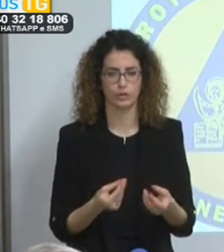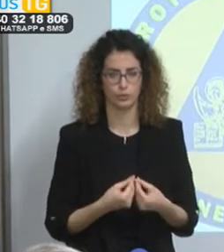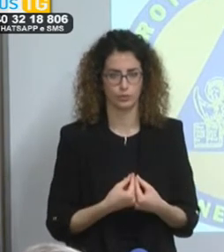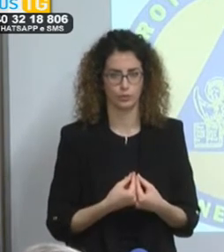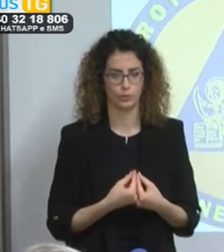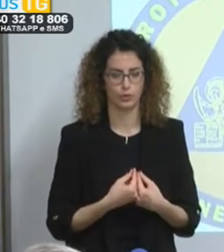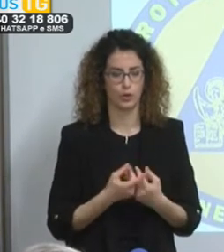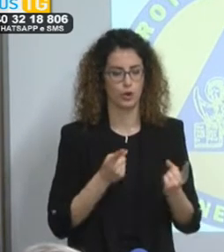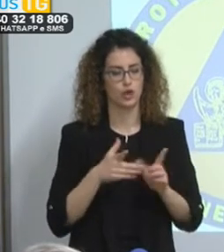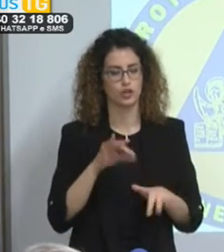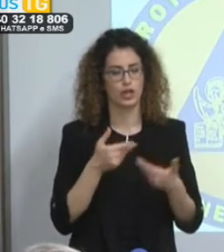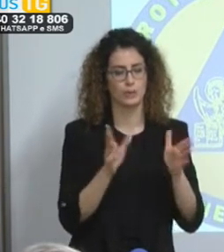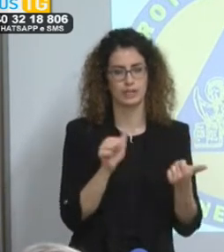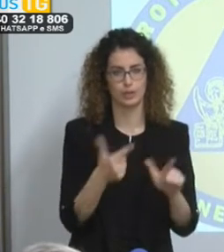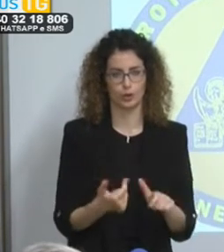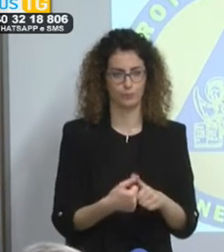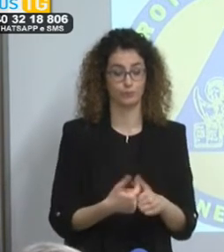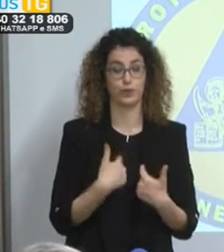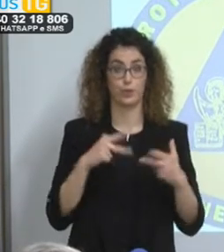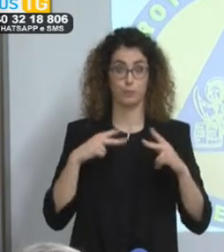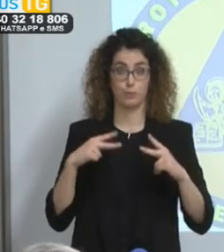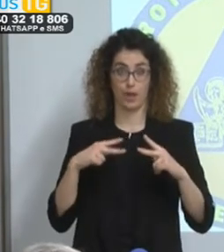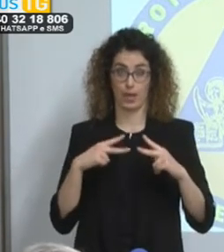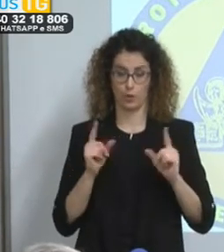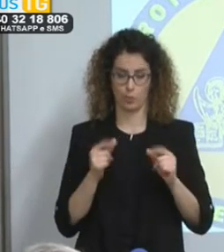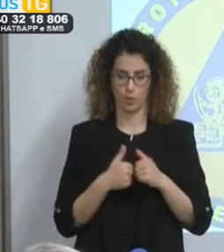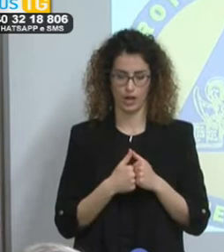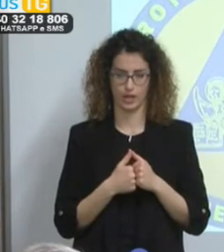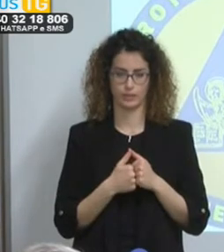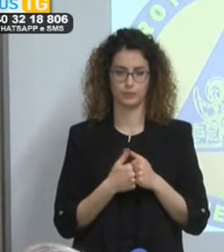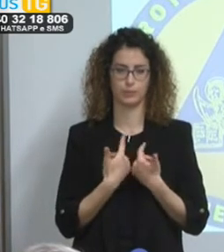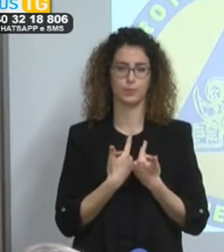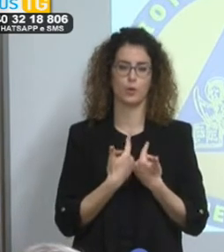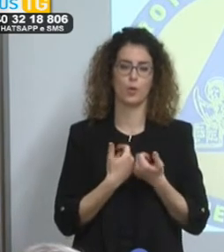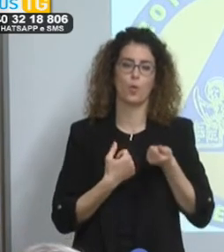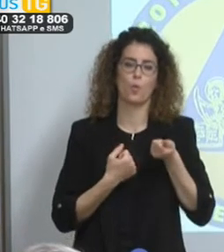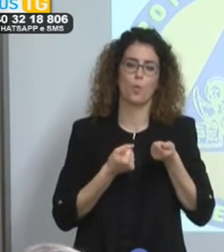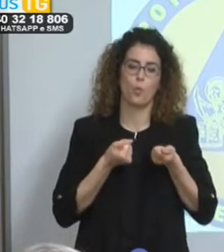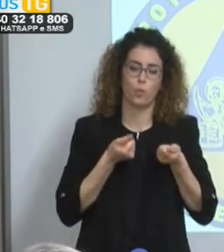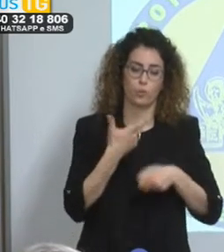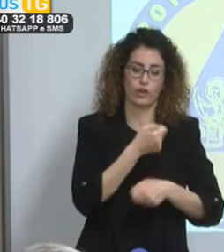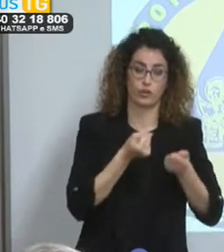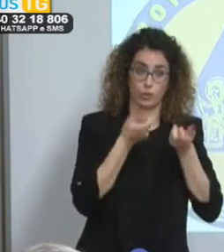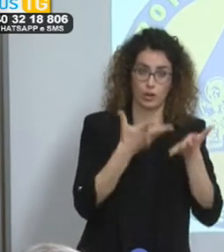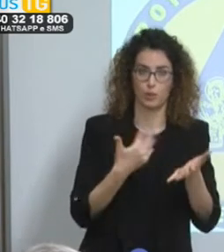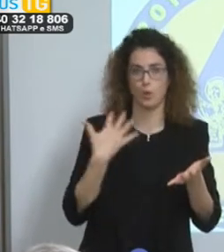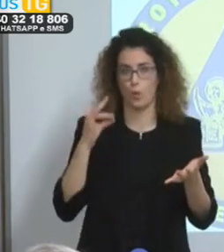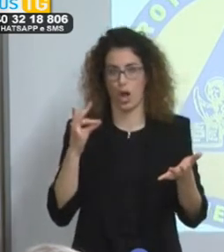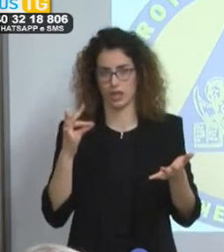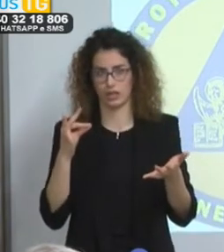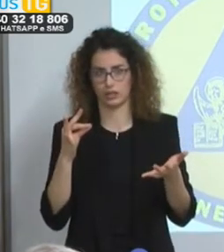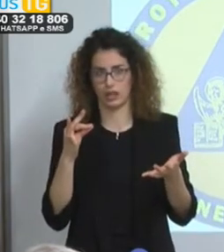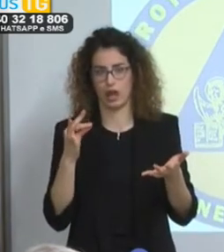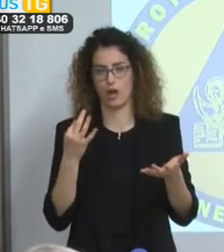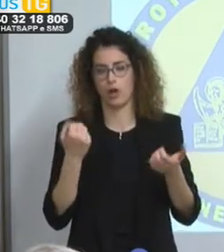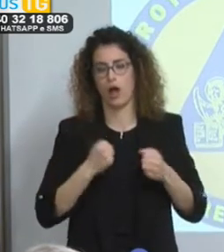nelle decisioni delle aperture? No, io spero che se valutato qualitativamente e quantitativamente venga preso seriamente, perché comunque è